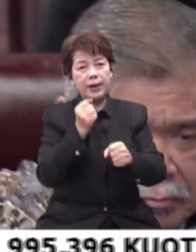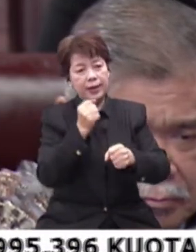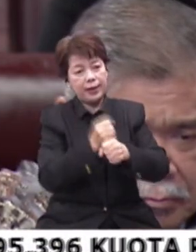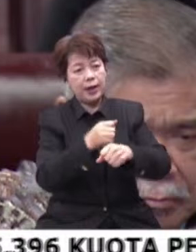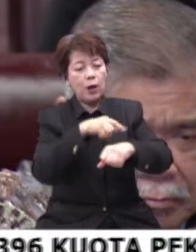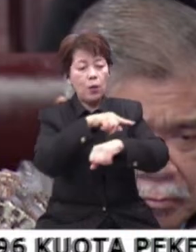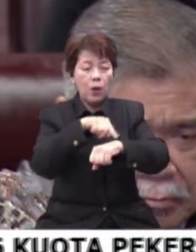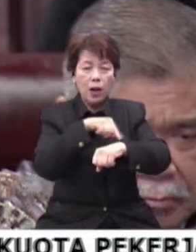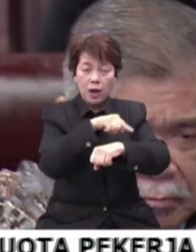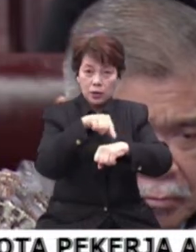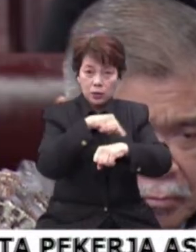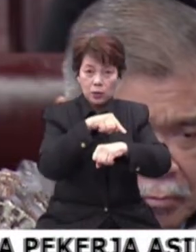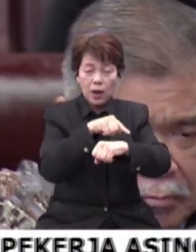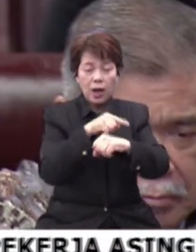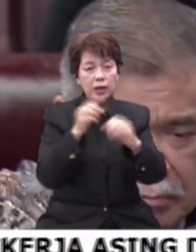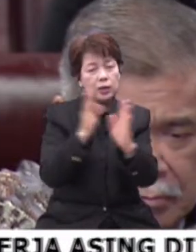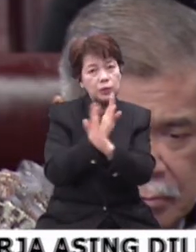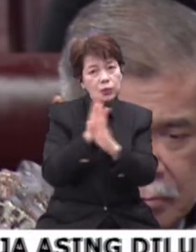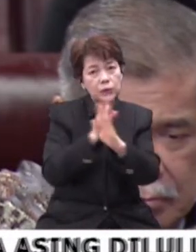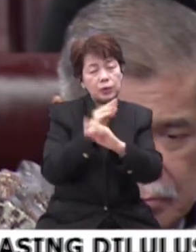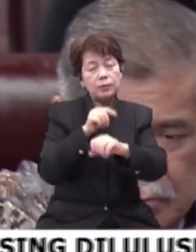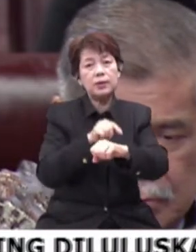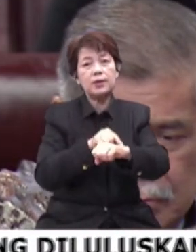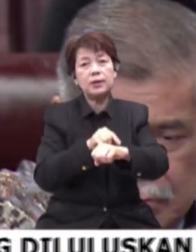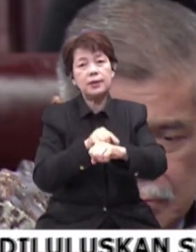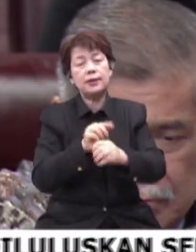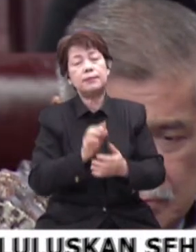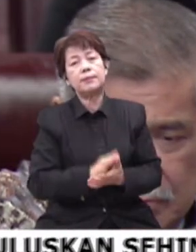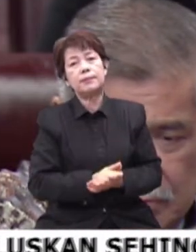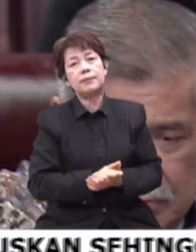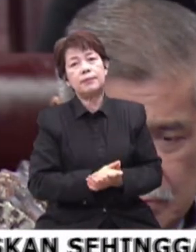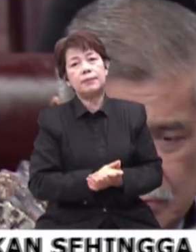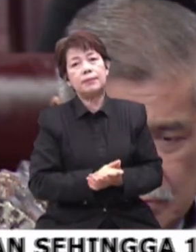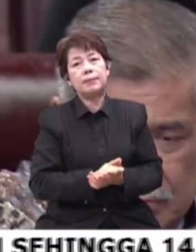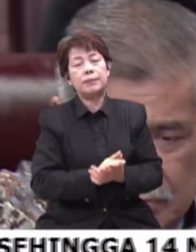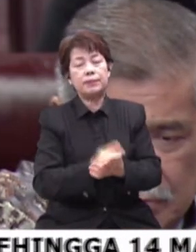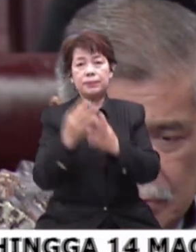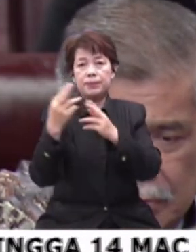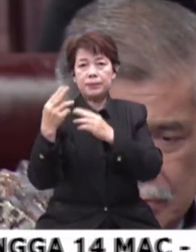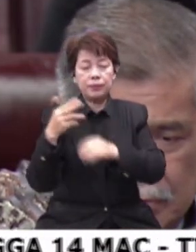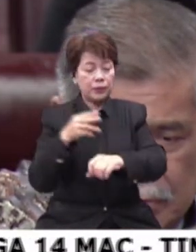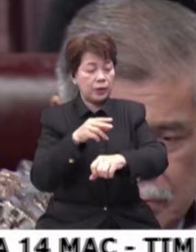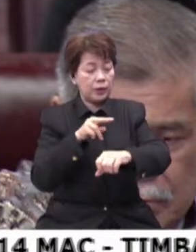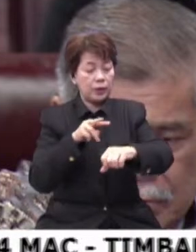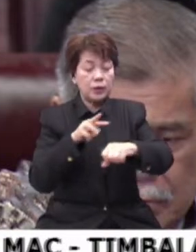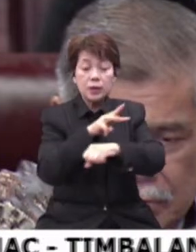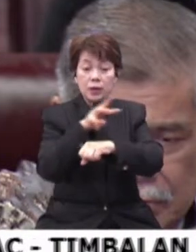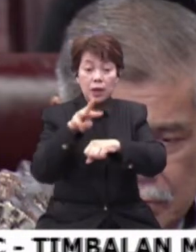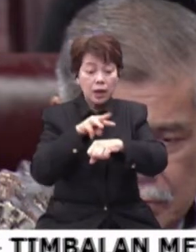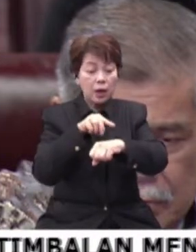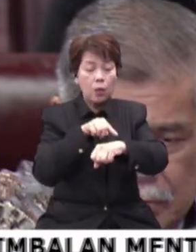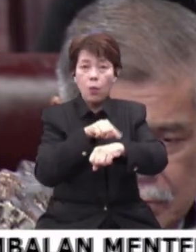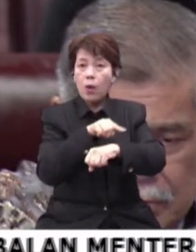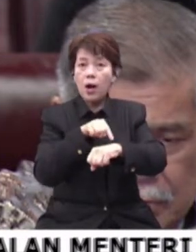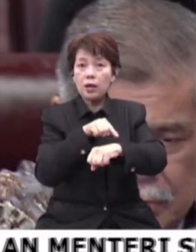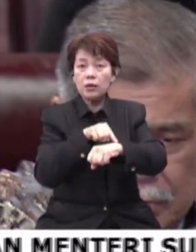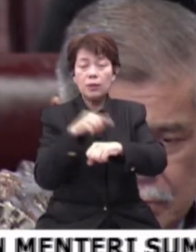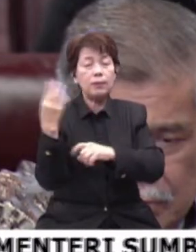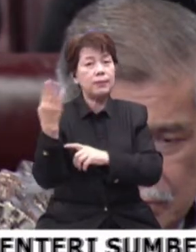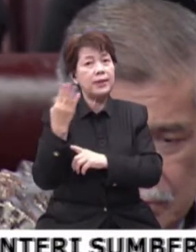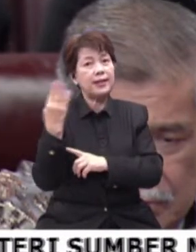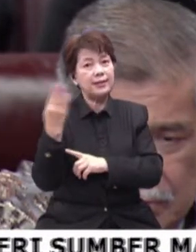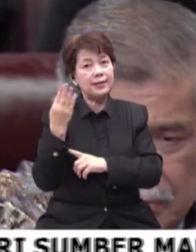bekerja pejabat atau shift pegawai perbatasan yang di arah petugas melebihi waktu bekerja biasanya boleh dibayar